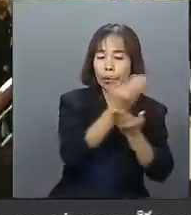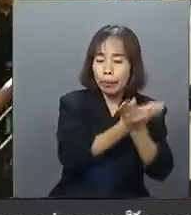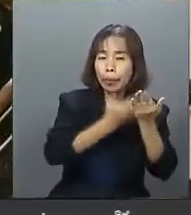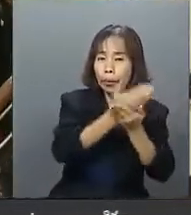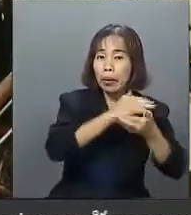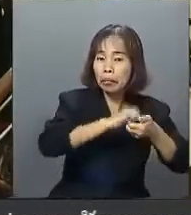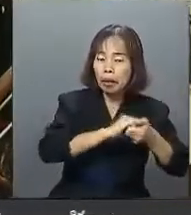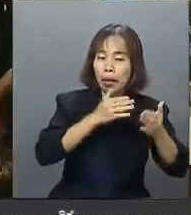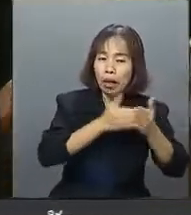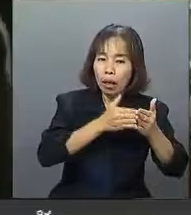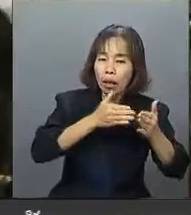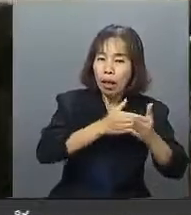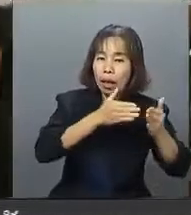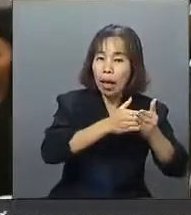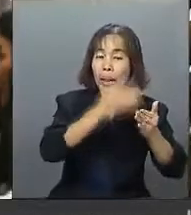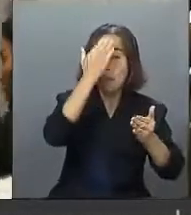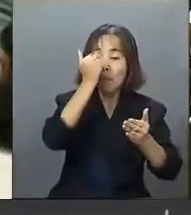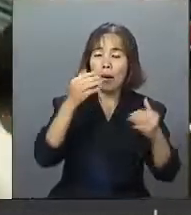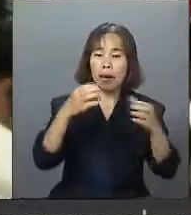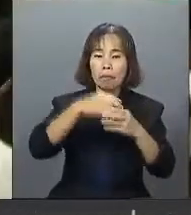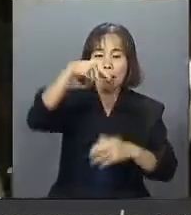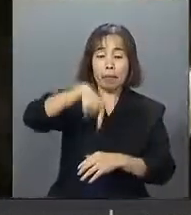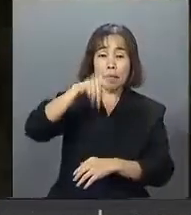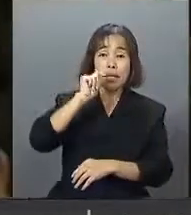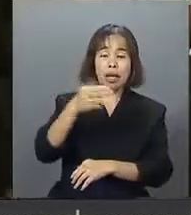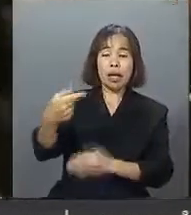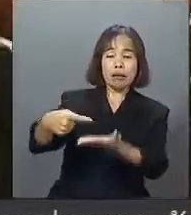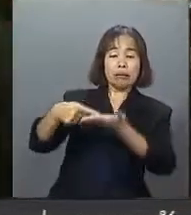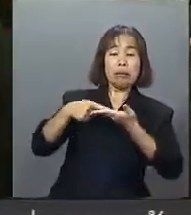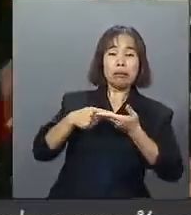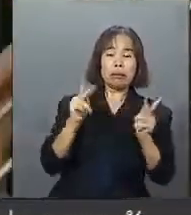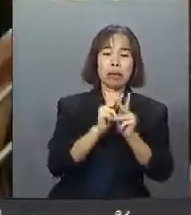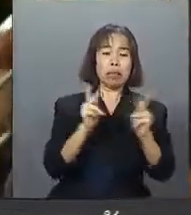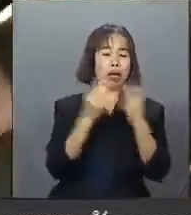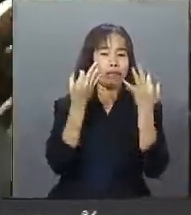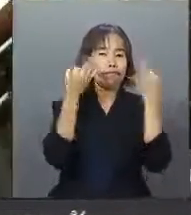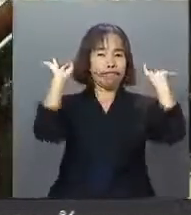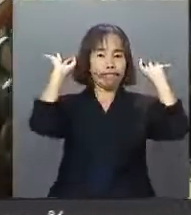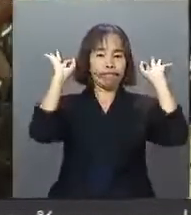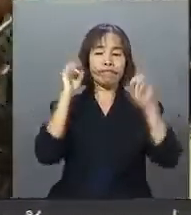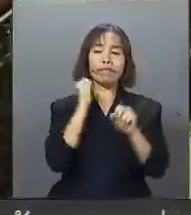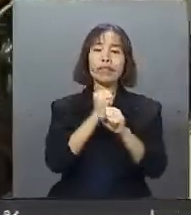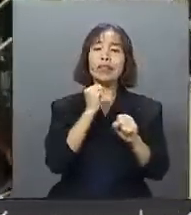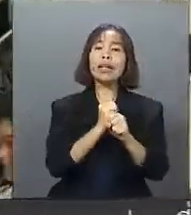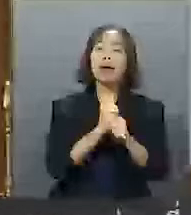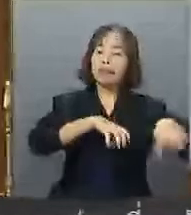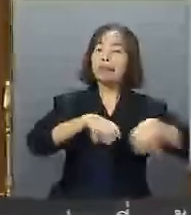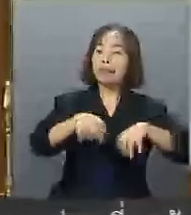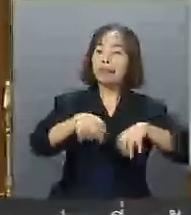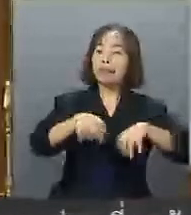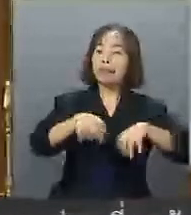หยุดชะงักเมื่อพรรคเพื่อไทยเสนอให้คณะกรรมการอิสระขึ้นมาทำหน้าที่แทนการสร้างความปรองดองที่ท